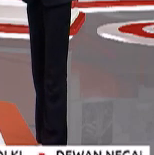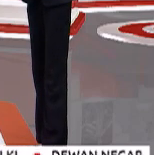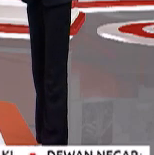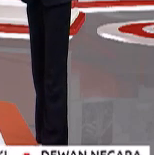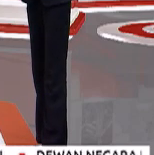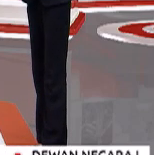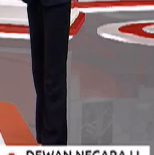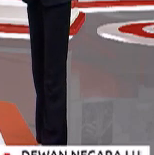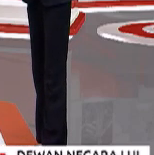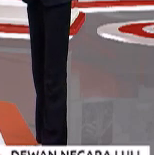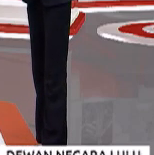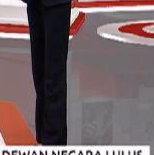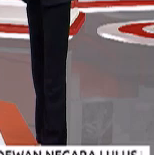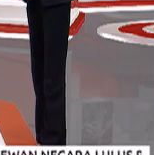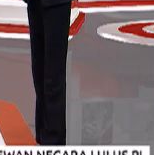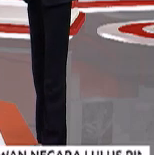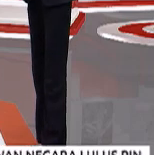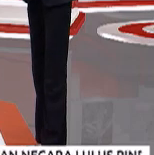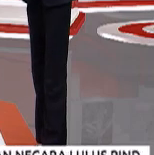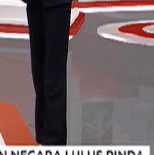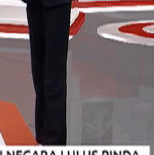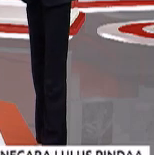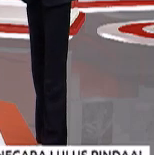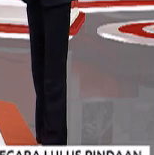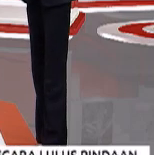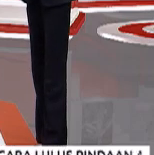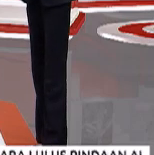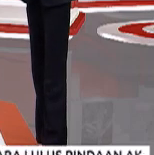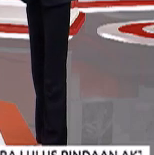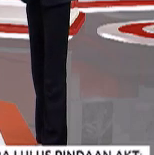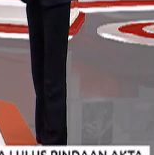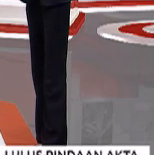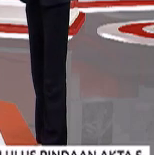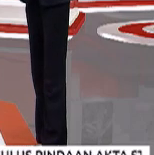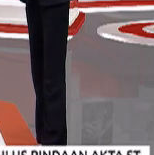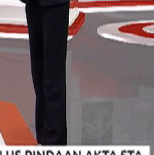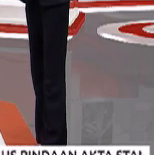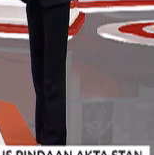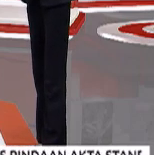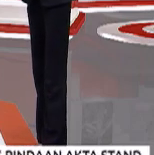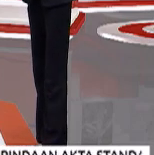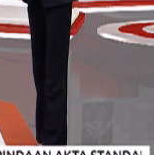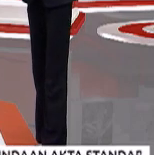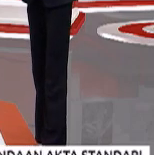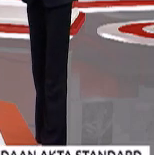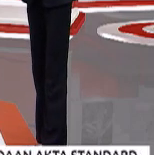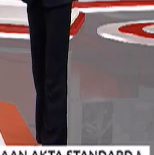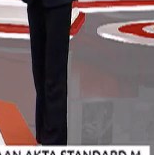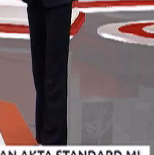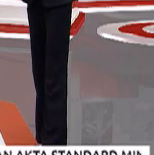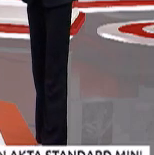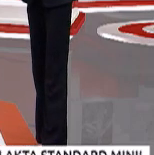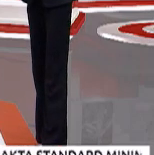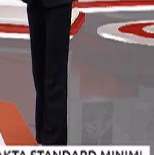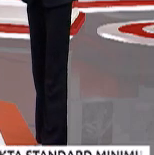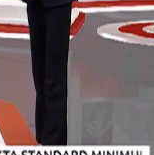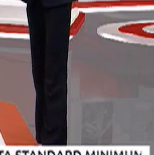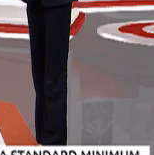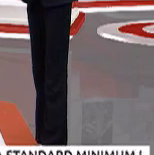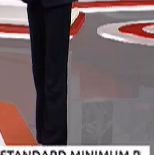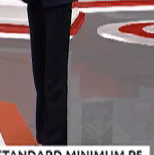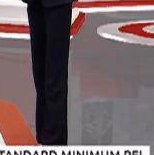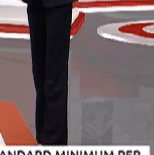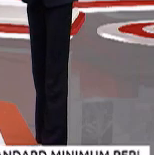gembira untuk para atlet ke sukan si Filipina dan kita juga ada perkembangan bola sepak dalam dan juga luar negara. Wow. Baik, boleh teruskan Ifah dengan perkembangan